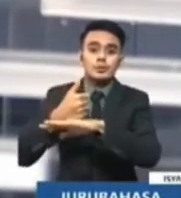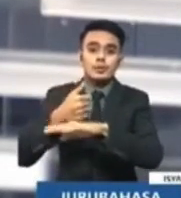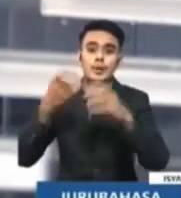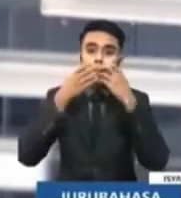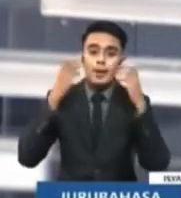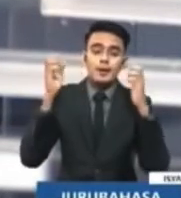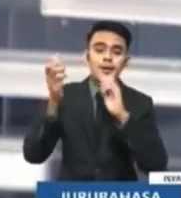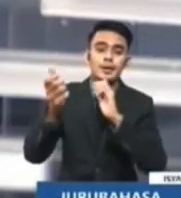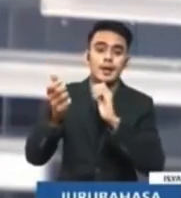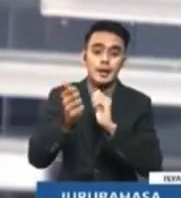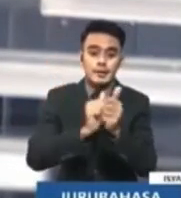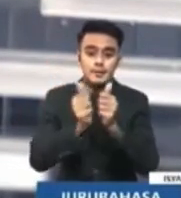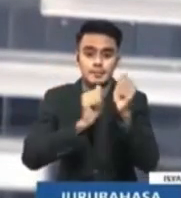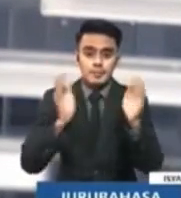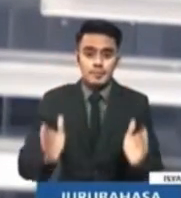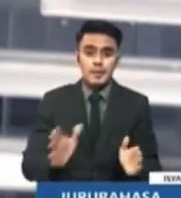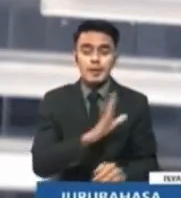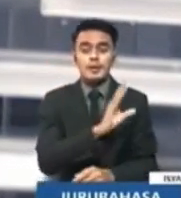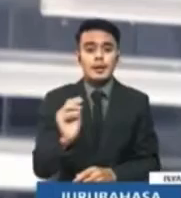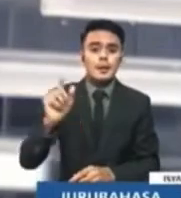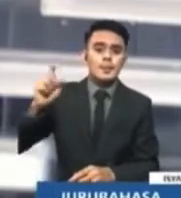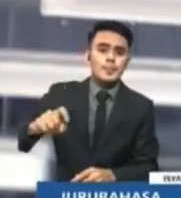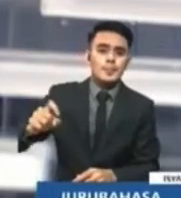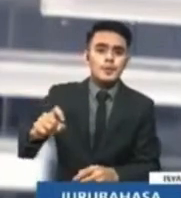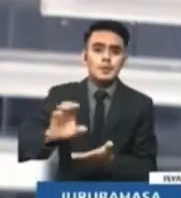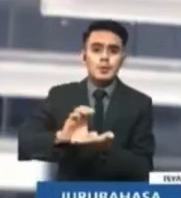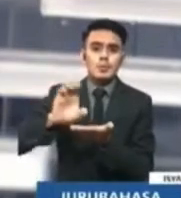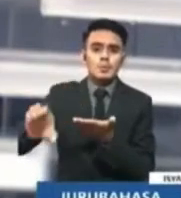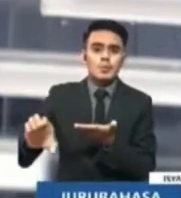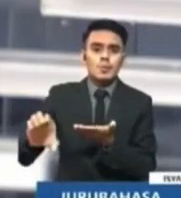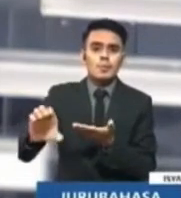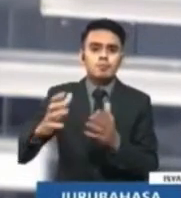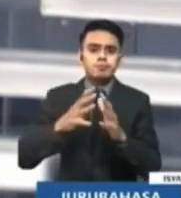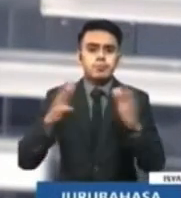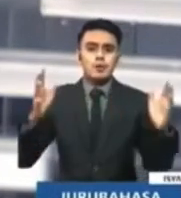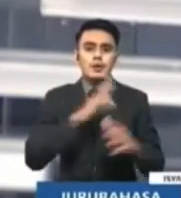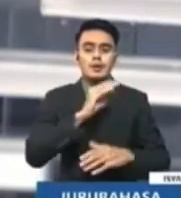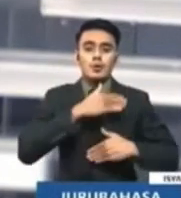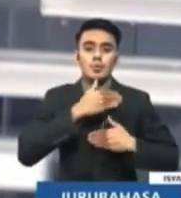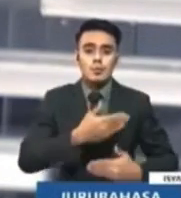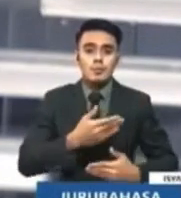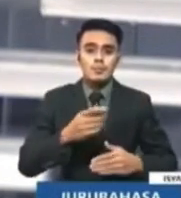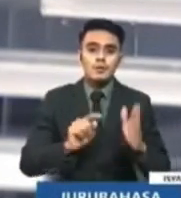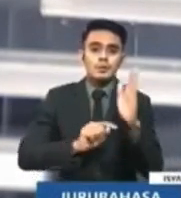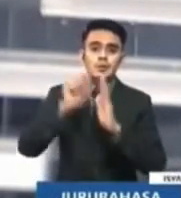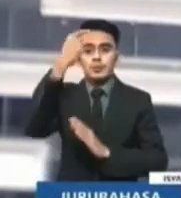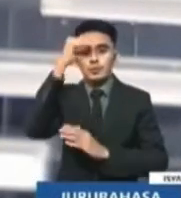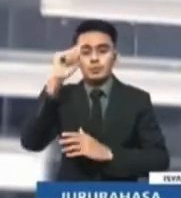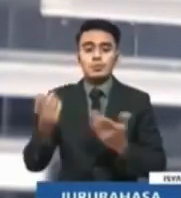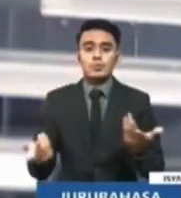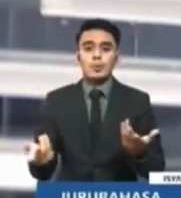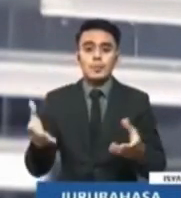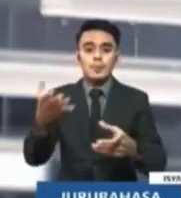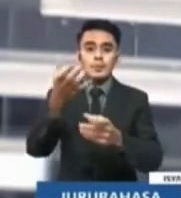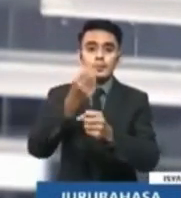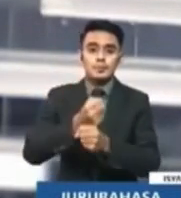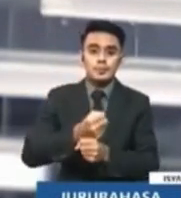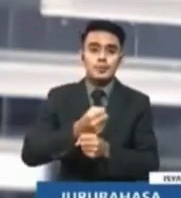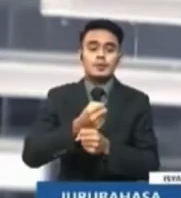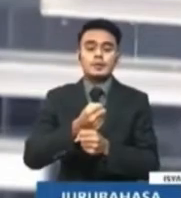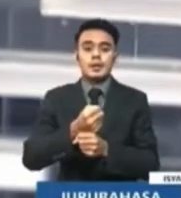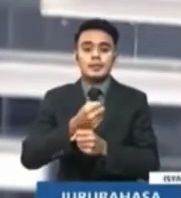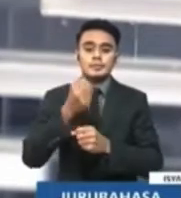dan sukan serta memerlukan pelaburan yang besar dan komitmen yang tinggi bagi melahirkan seorang atlet yang